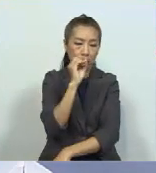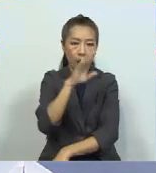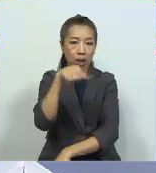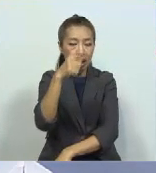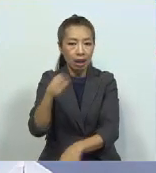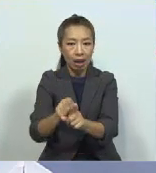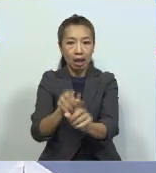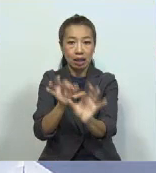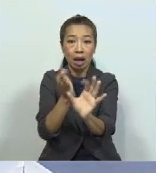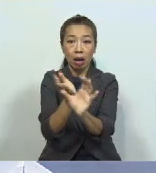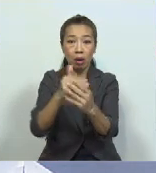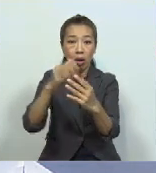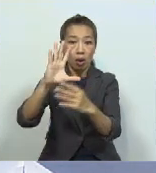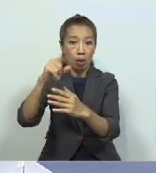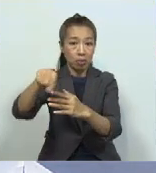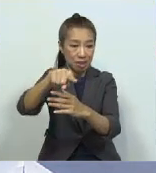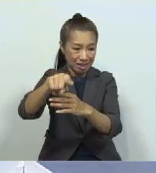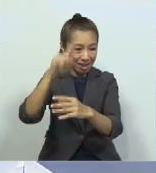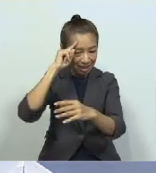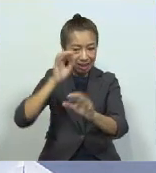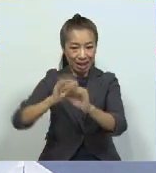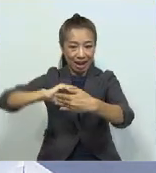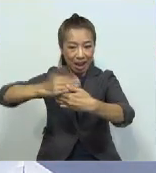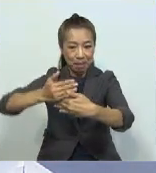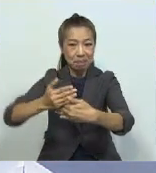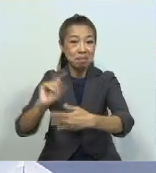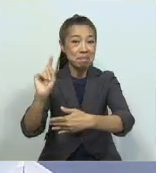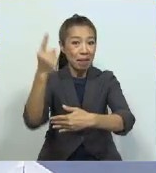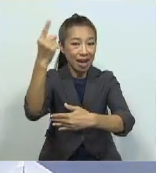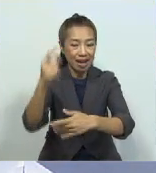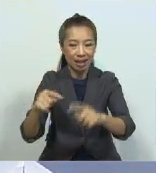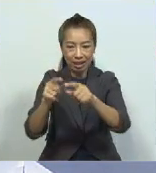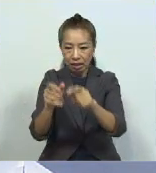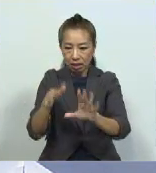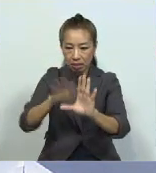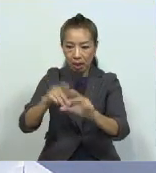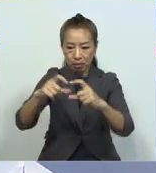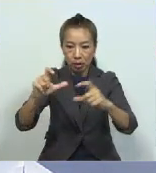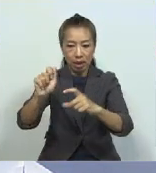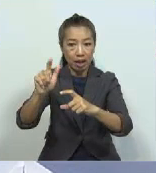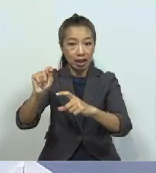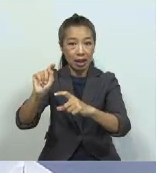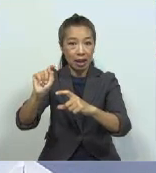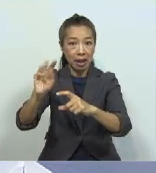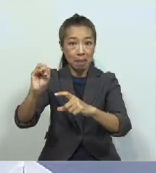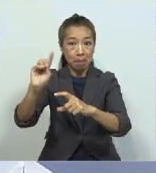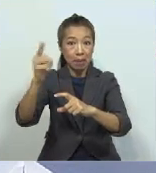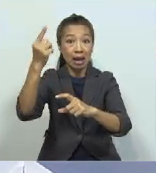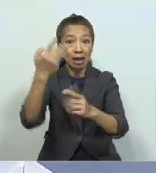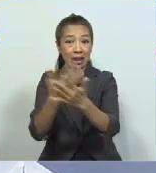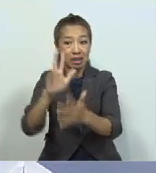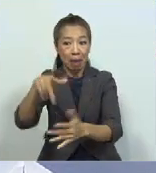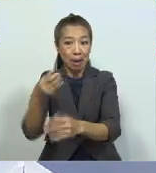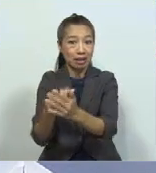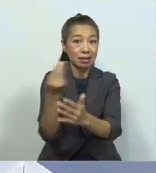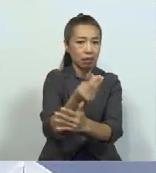เปิด ATM ที่ธนาคารออมสินจะได้รับ 3,000 บาทก็ไม่เป็นความจริงเพราะฉะนั้นก่อนแชร์ข้อมูลออกไปเนี่ยตรวจสอบกันสักนิดนึงร